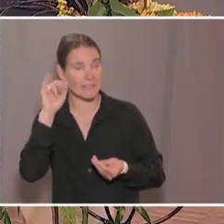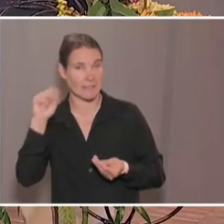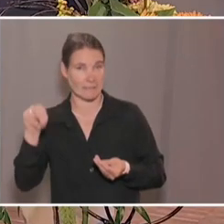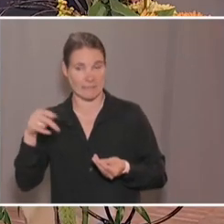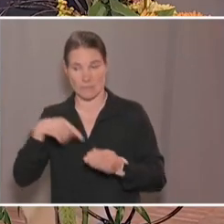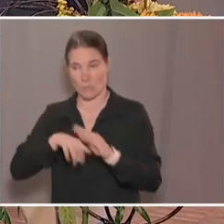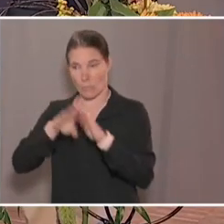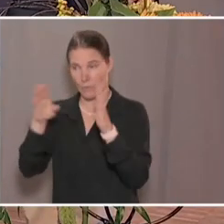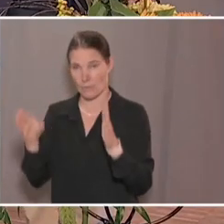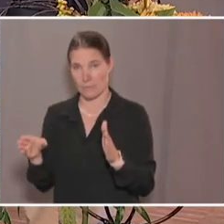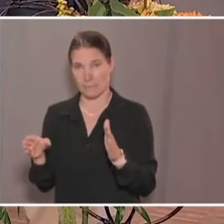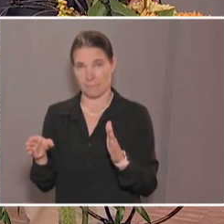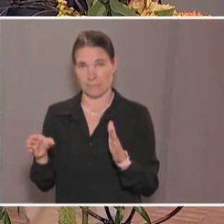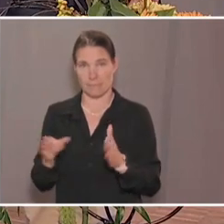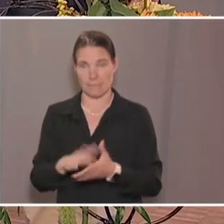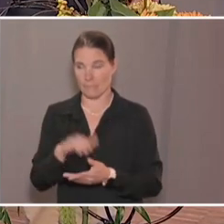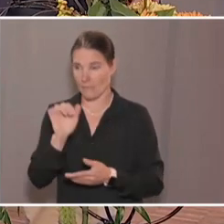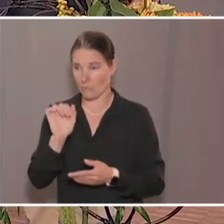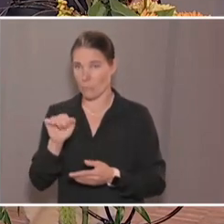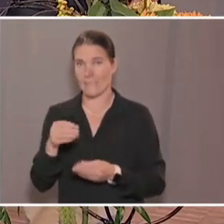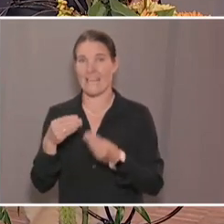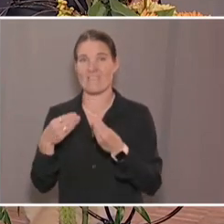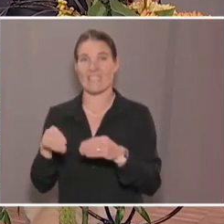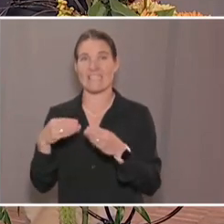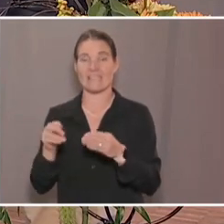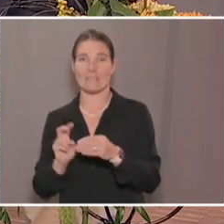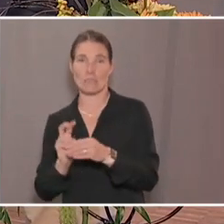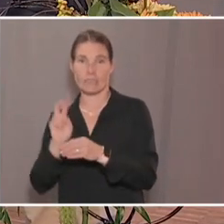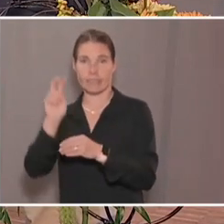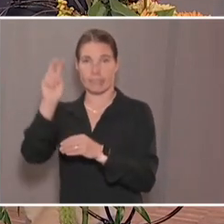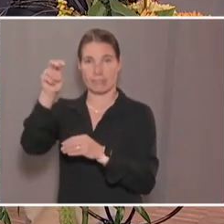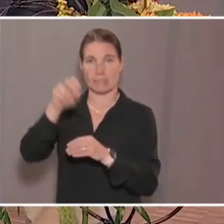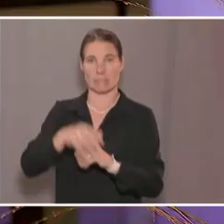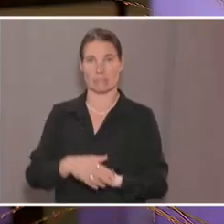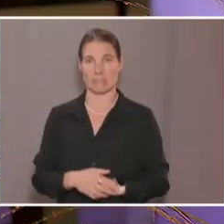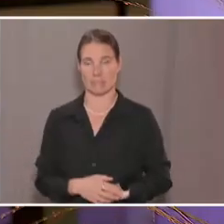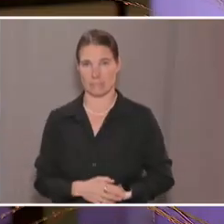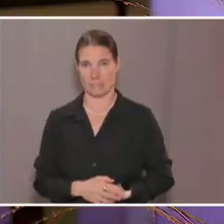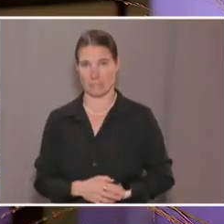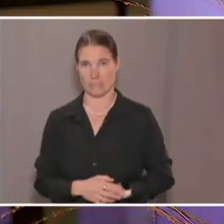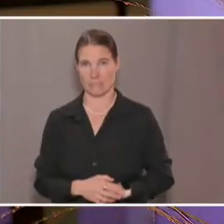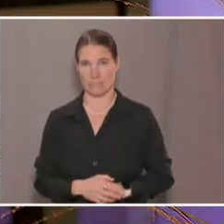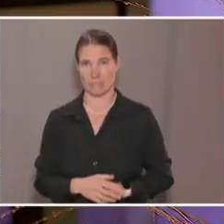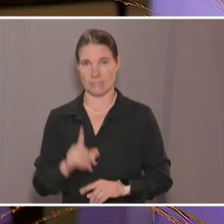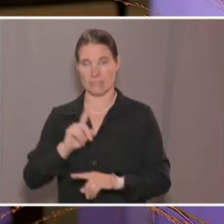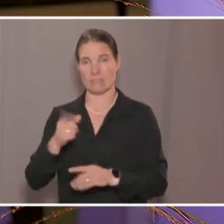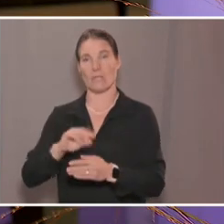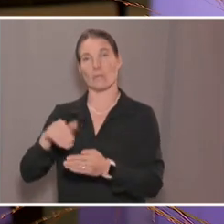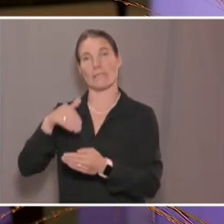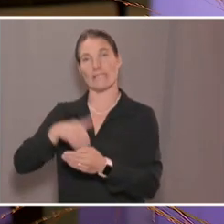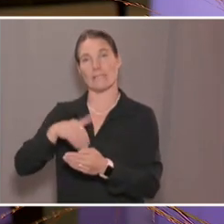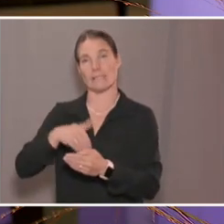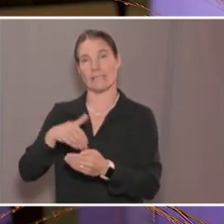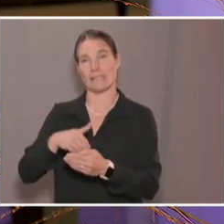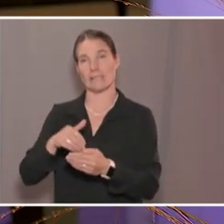Gebäude einziehen können, ein wirklicher Qualitätssprung ist. Wir konnten auf diese Art und Weise auch inhaltliche